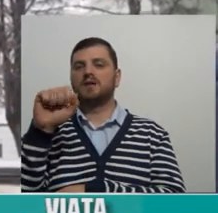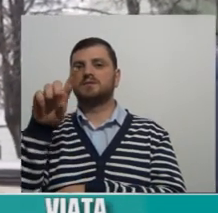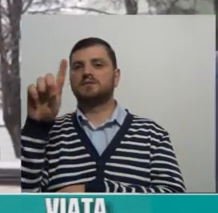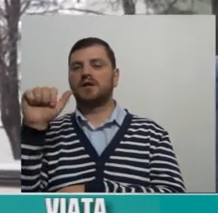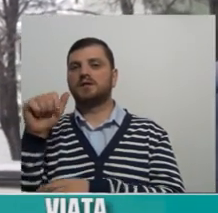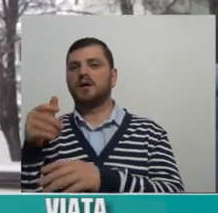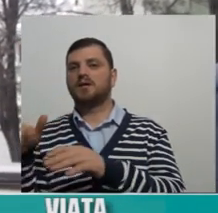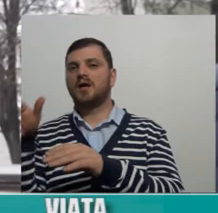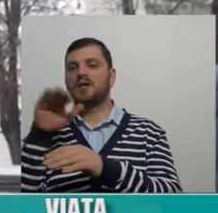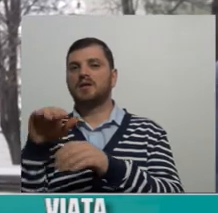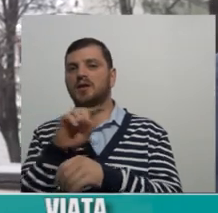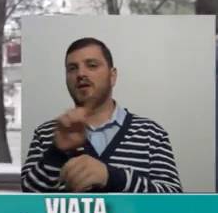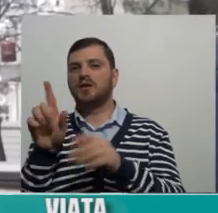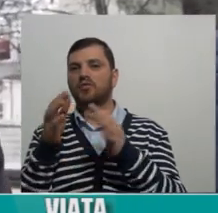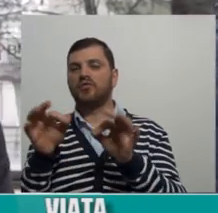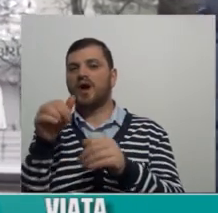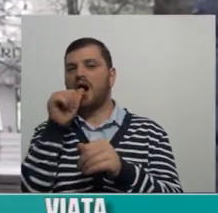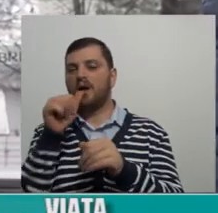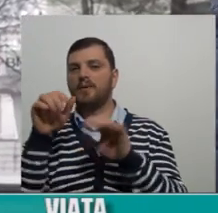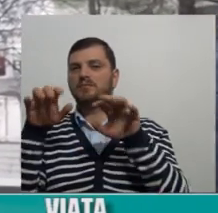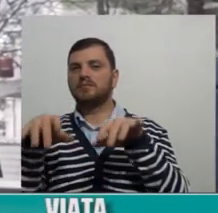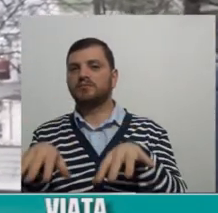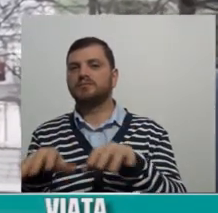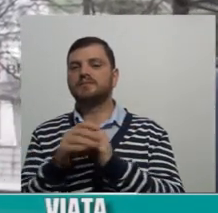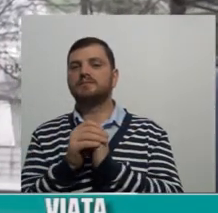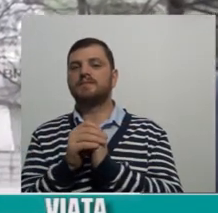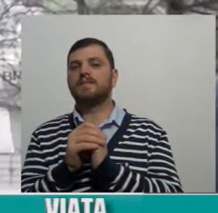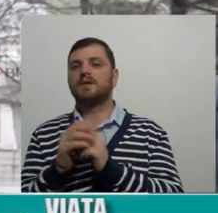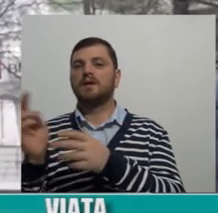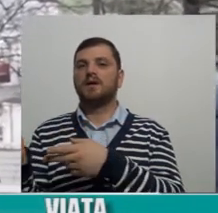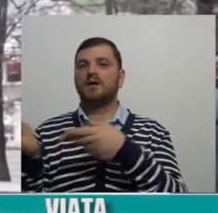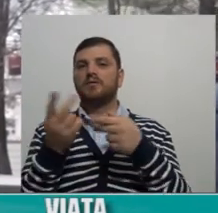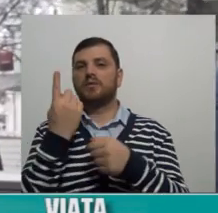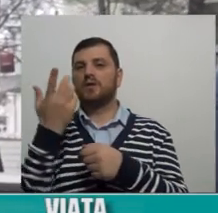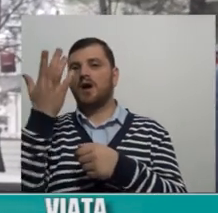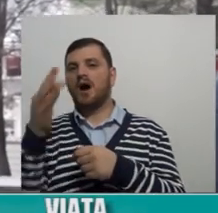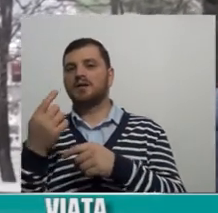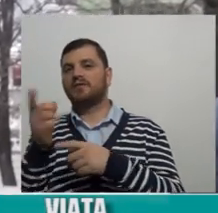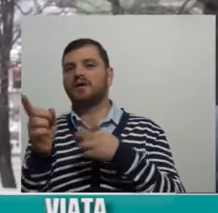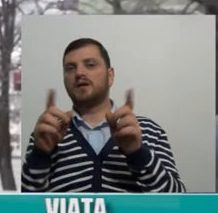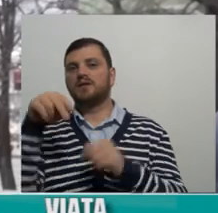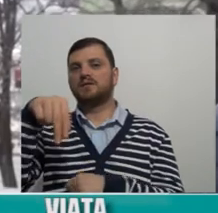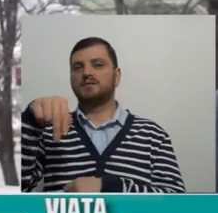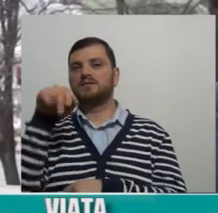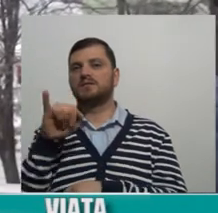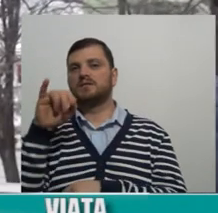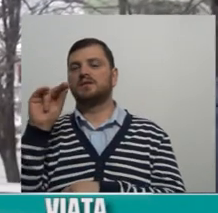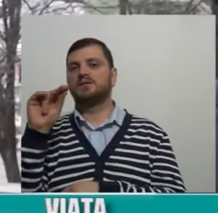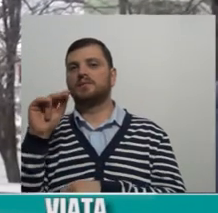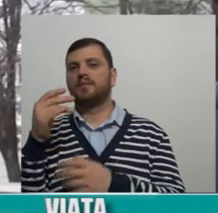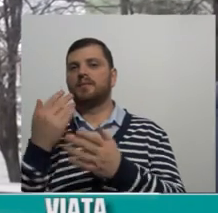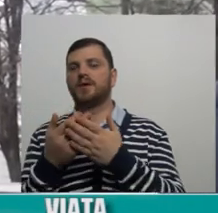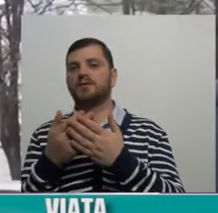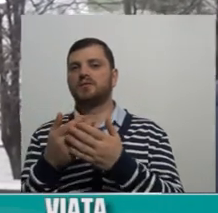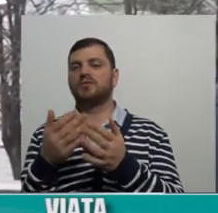apoi deasupra, ca să nu mai fie infiltrații ale apei, vine un alt fel de nisip cuarțos care